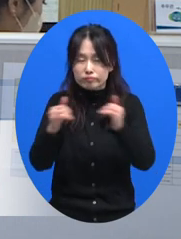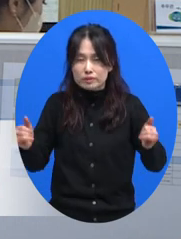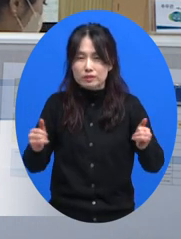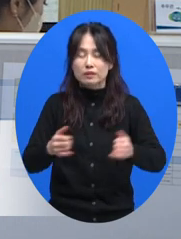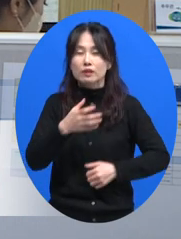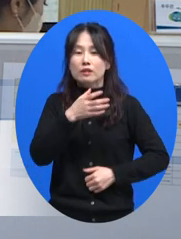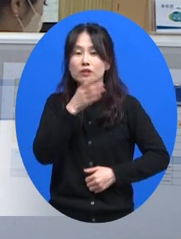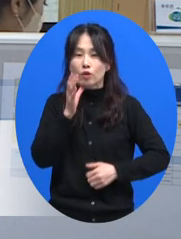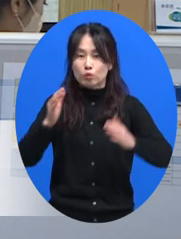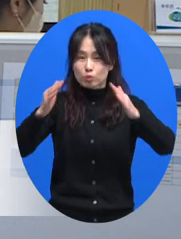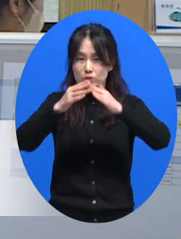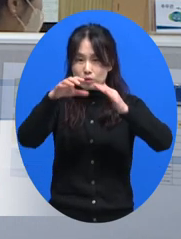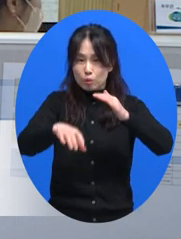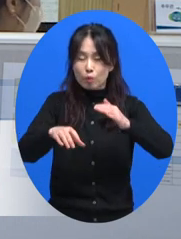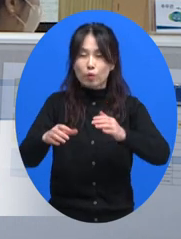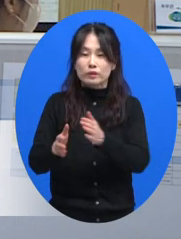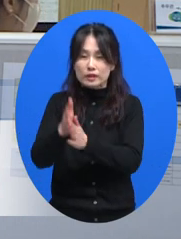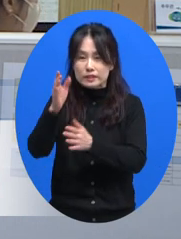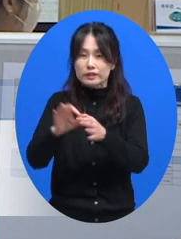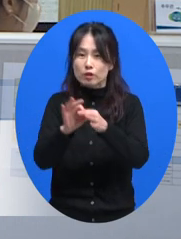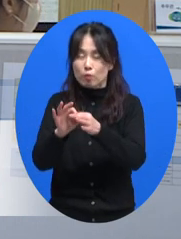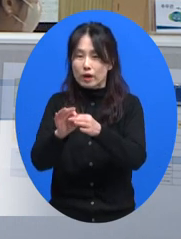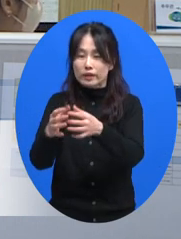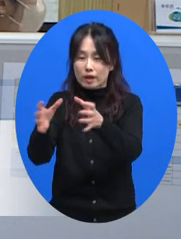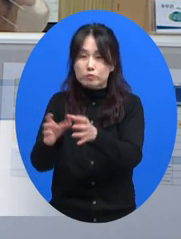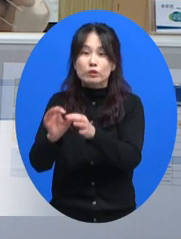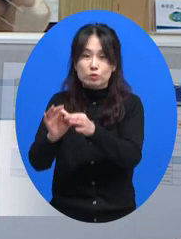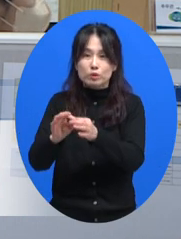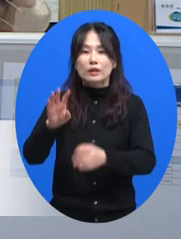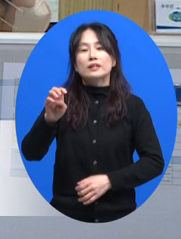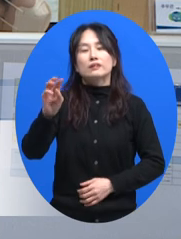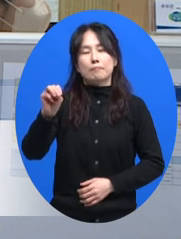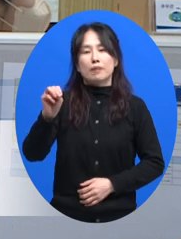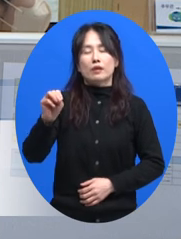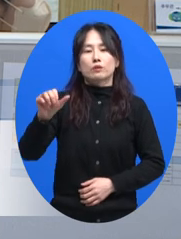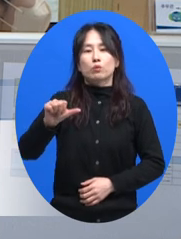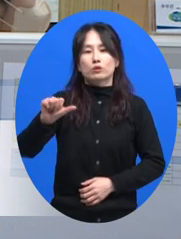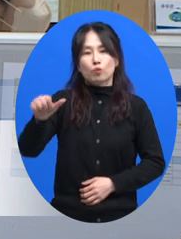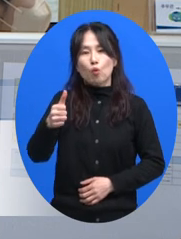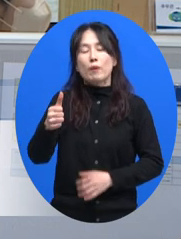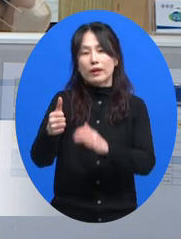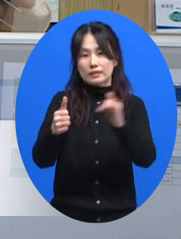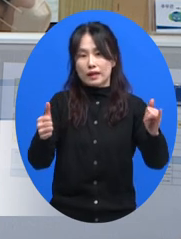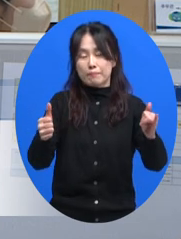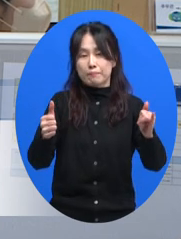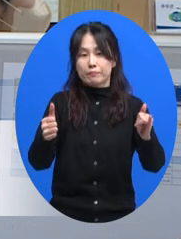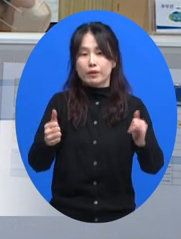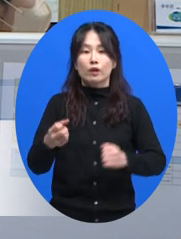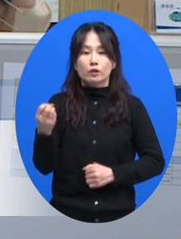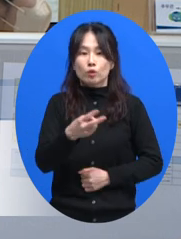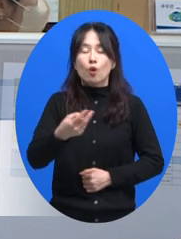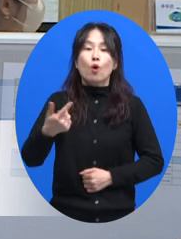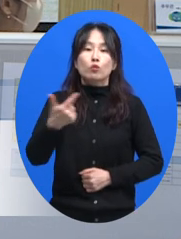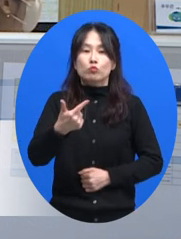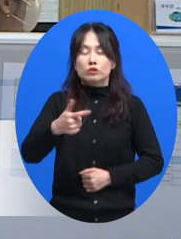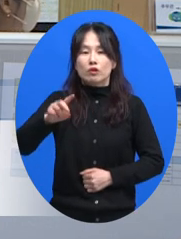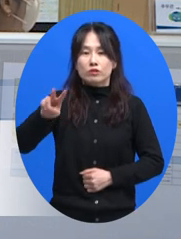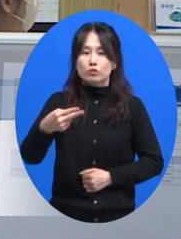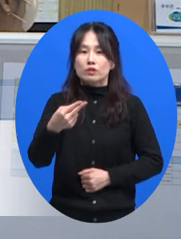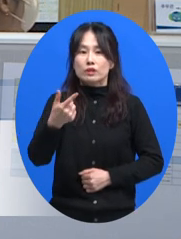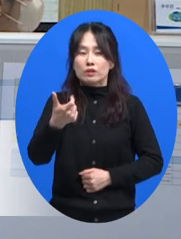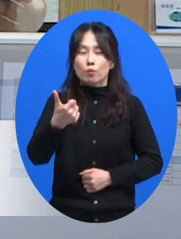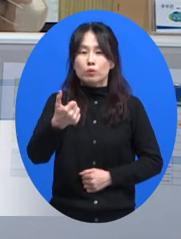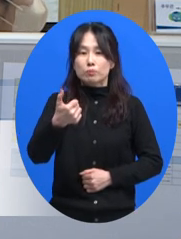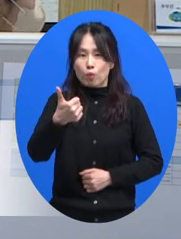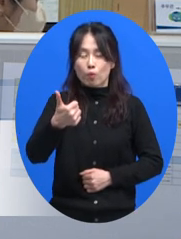경로당의 시군 관련 부서를 통해 435,500분의 동인과 626,255개의